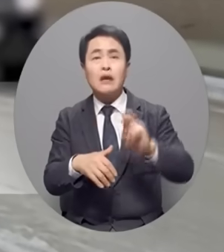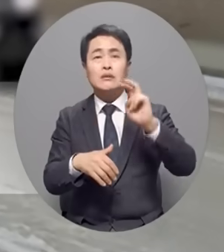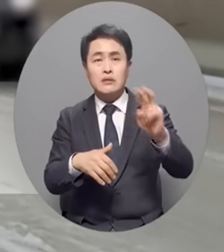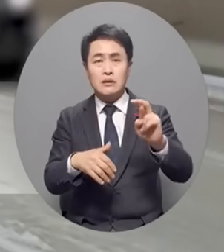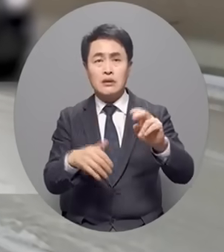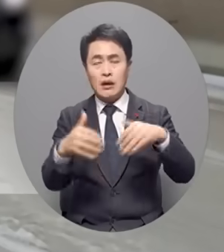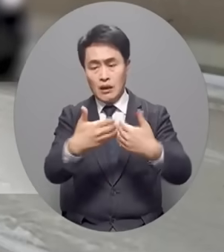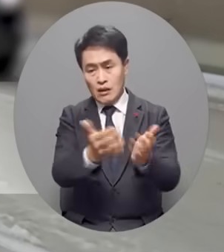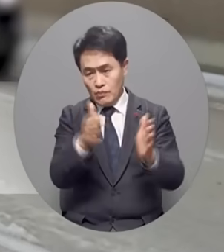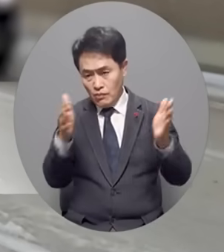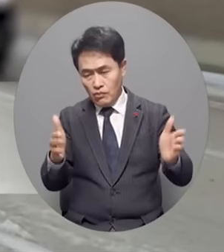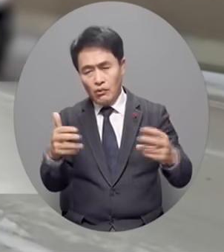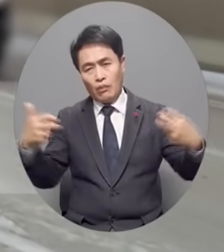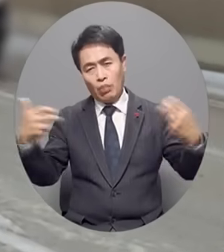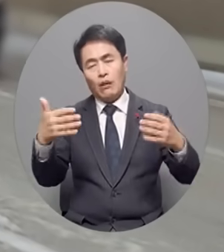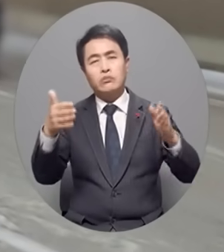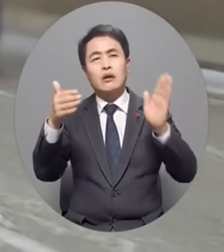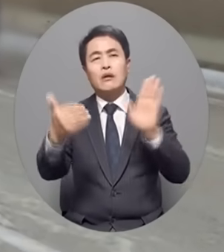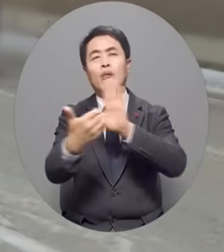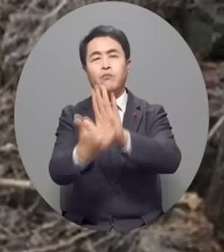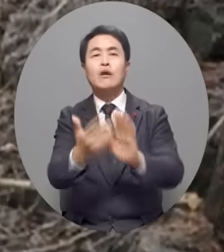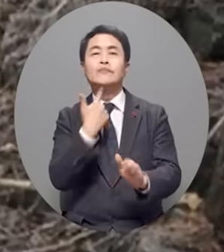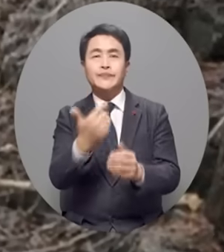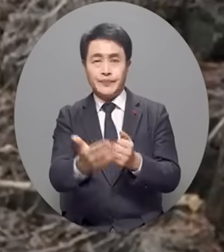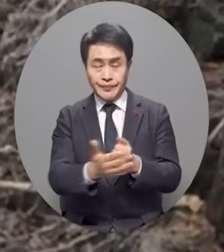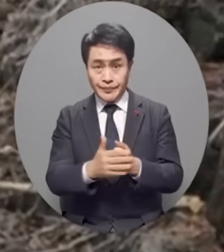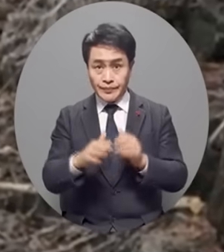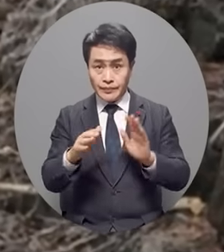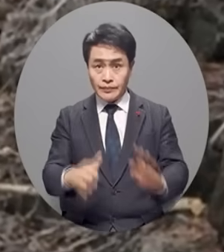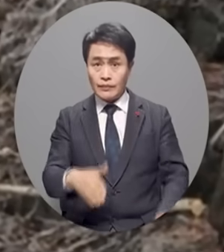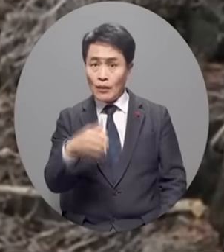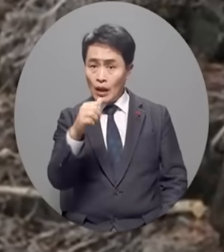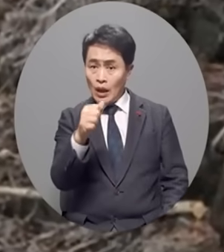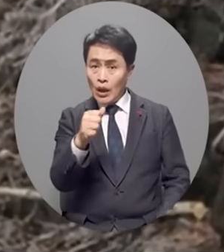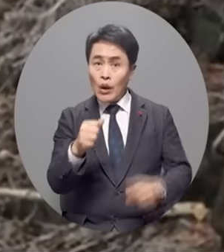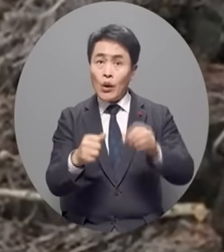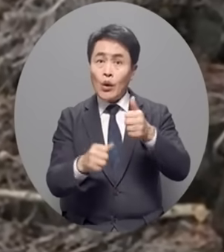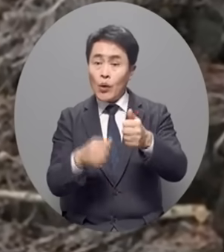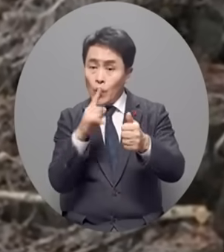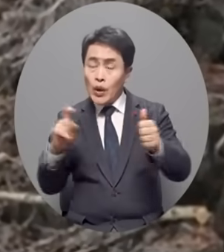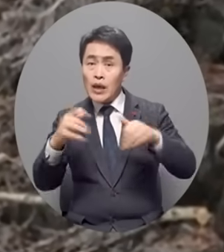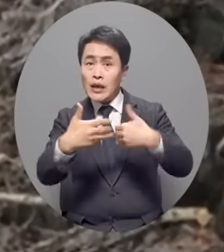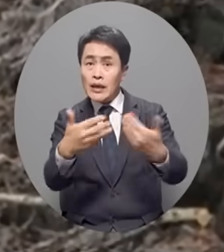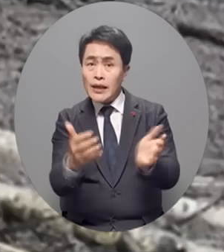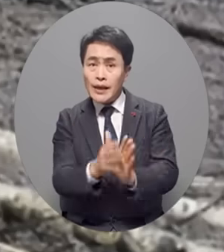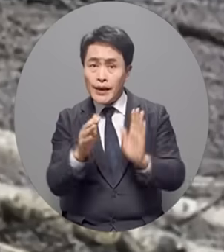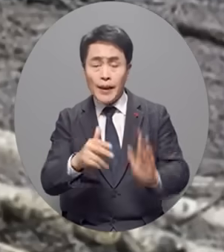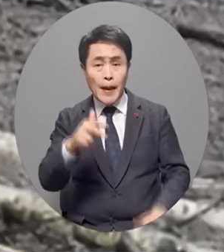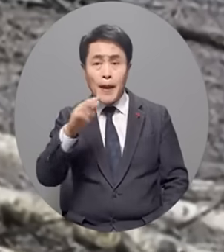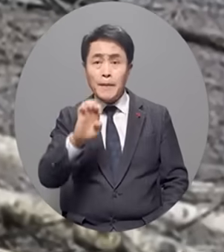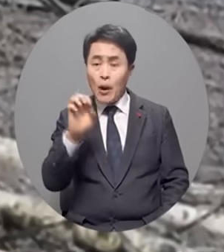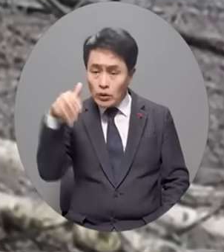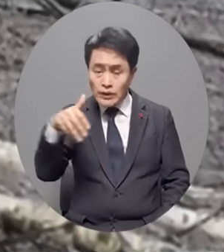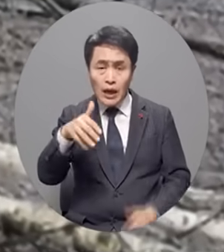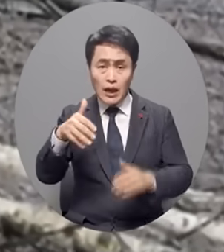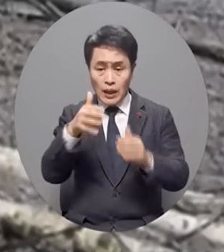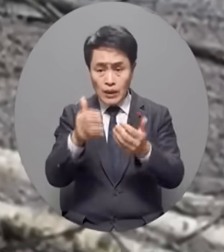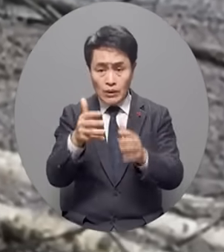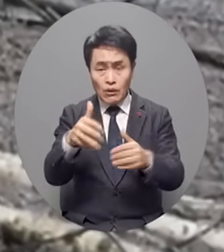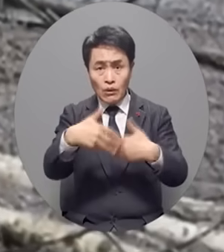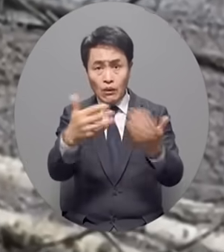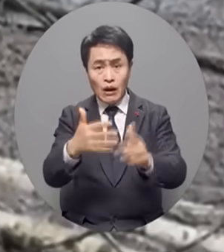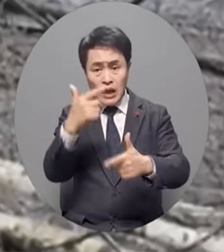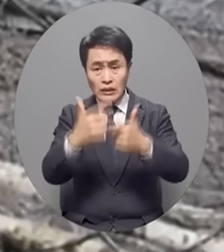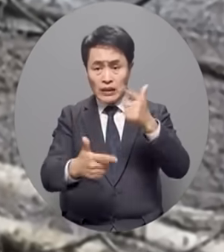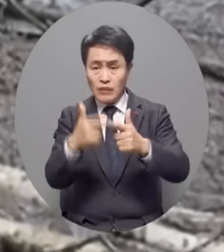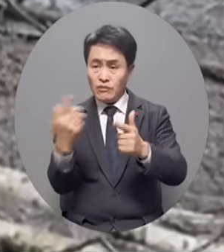일부 구간이 통제되기도 했습니다. 또 횡성군과 평창군 경계지점 도로에서는 나무 10여 그루가 쓰러져